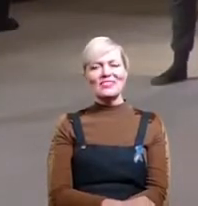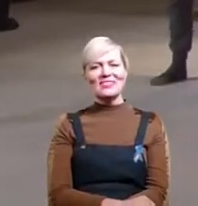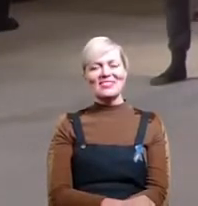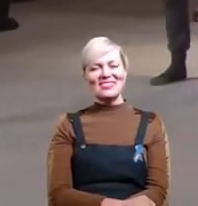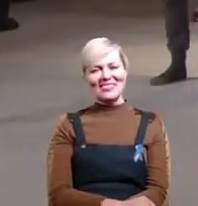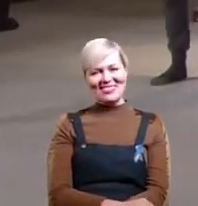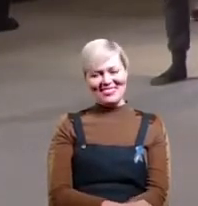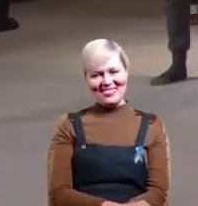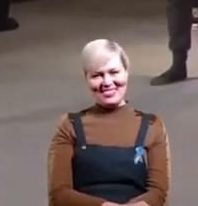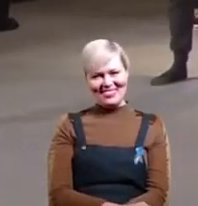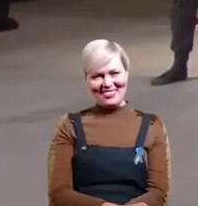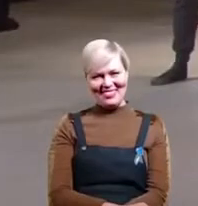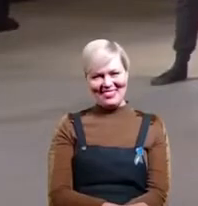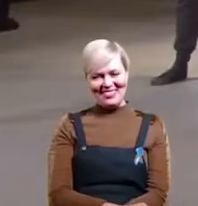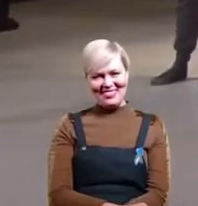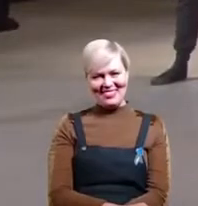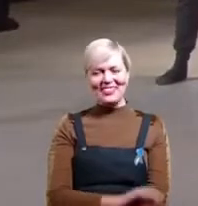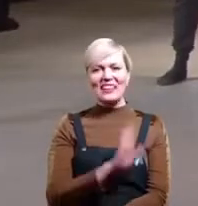Так,